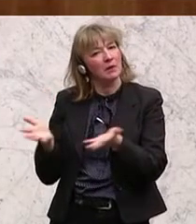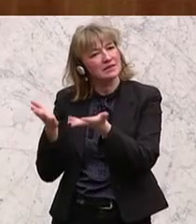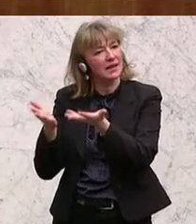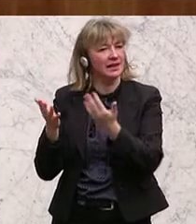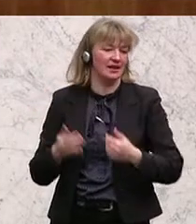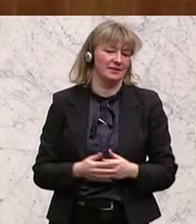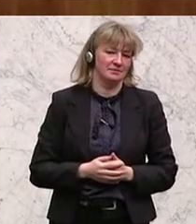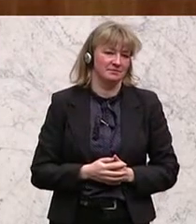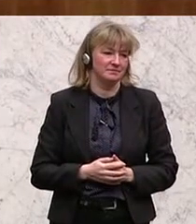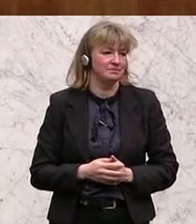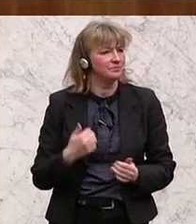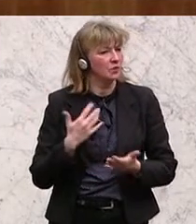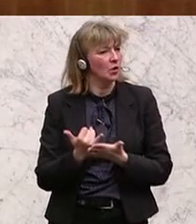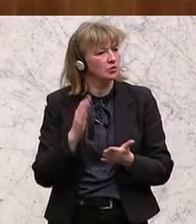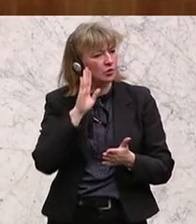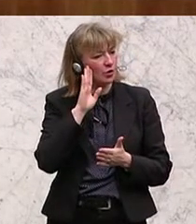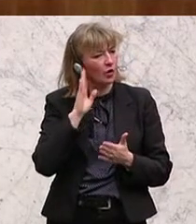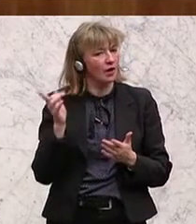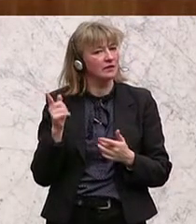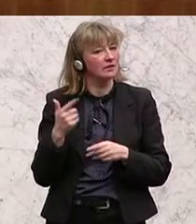gehört, eine